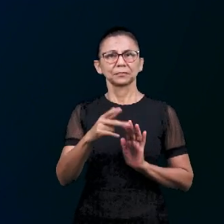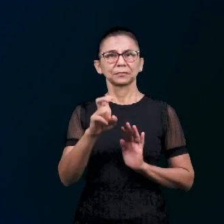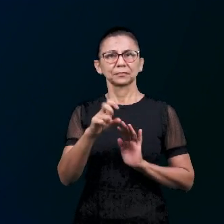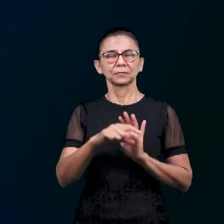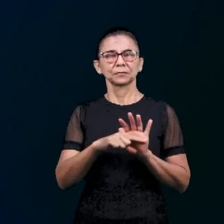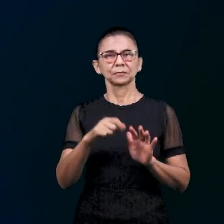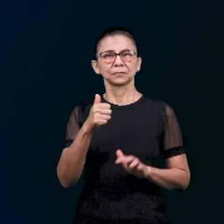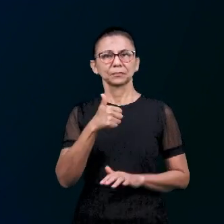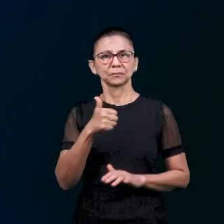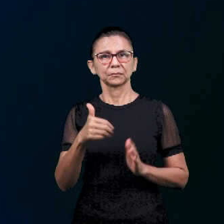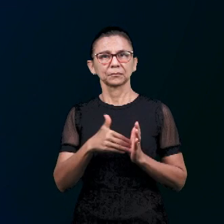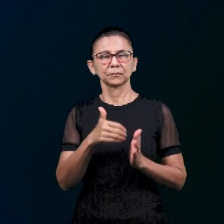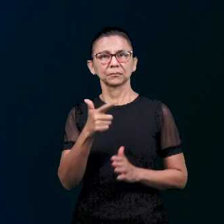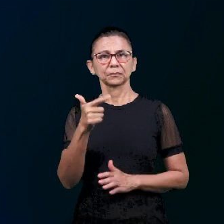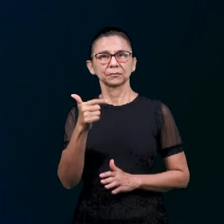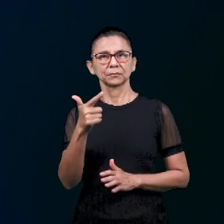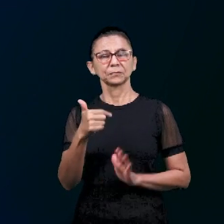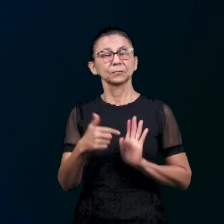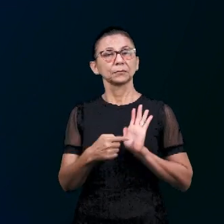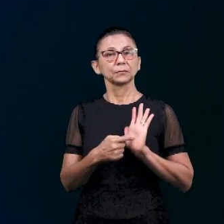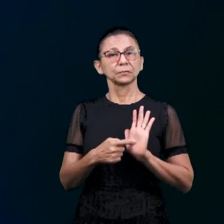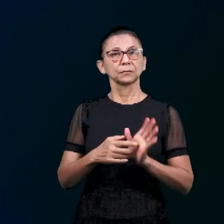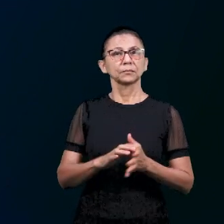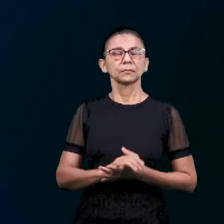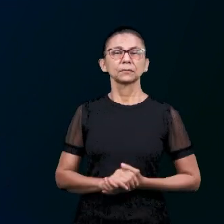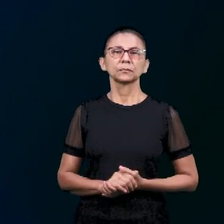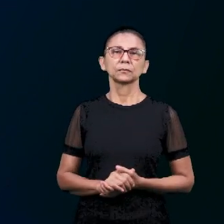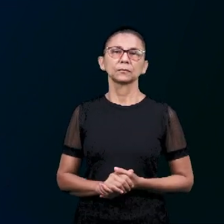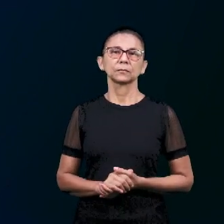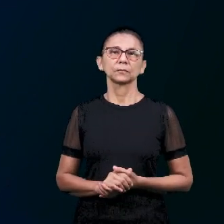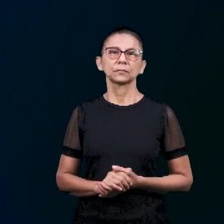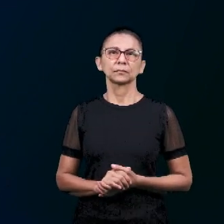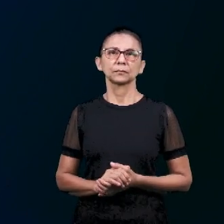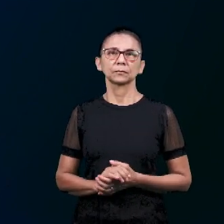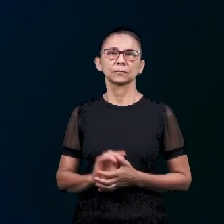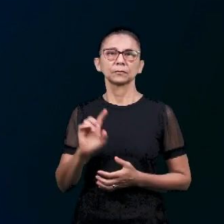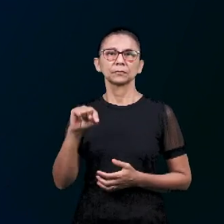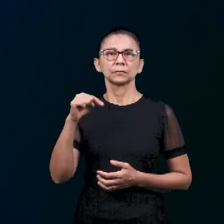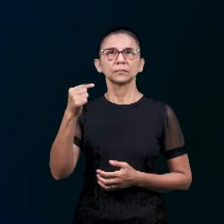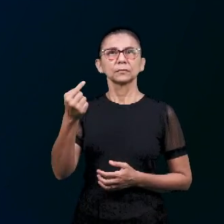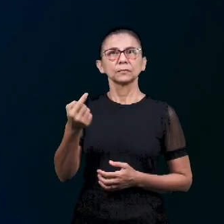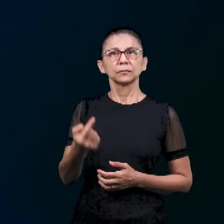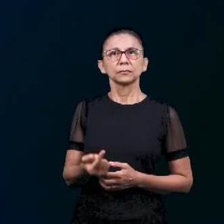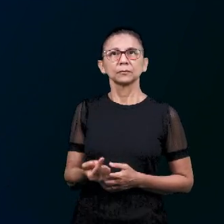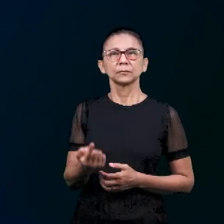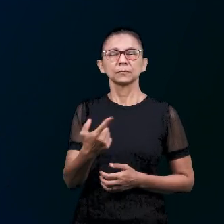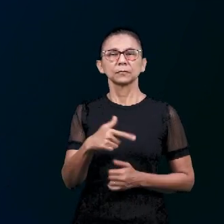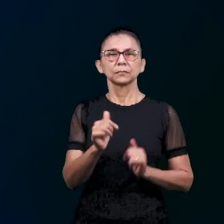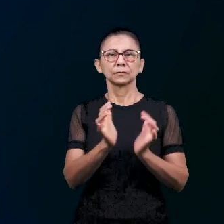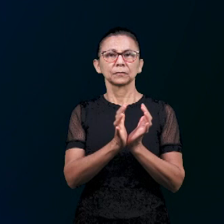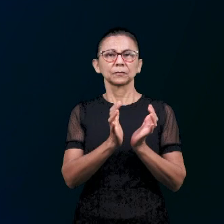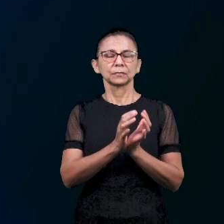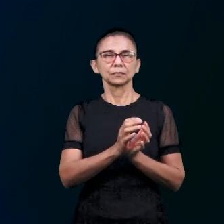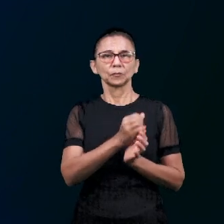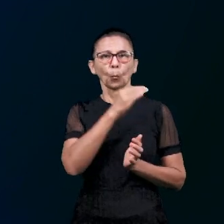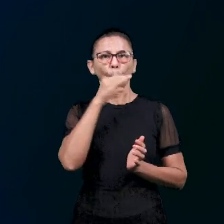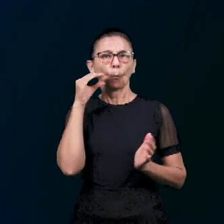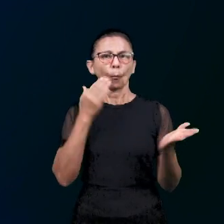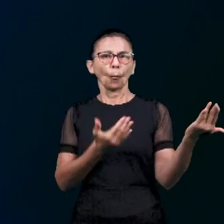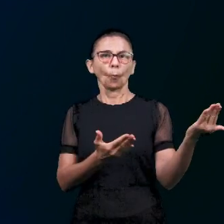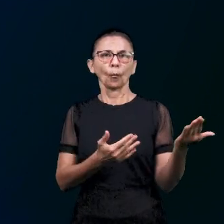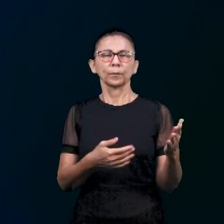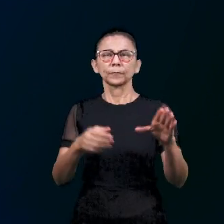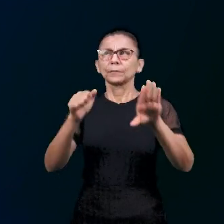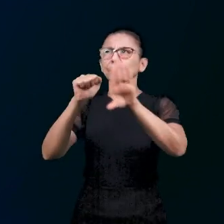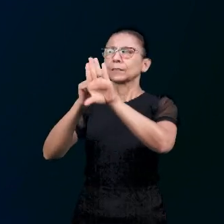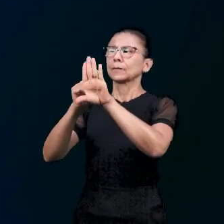qui nous dit, et après sont arrivés aussi d'autres vierges en disant, Seigneur, Seigneur, ouvre-nous. Et il a répondu en